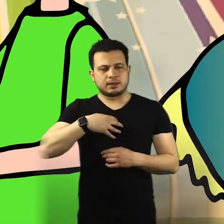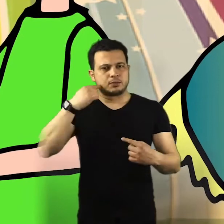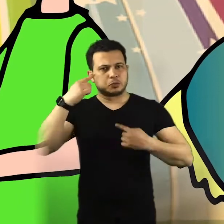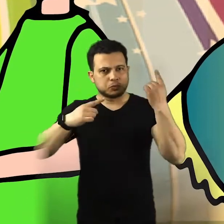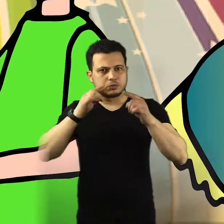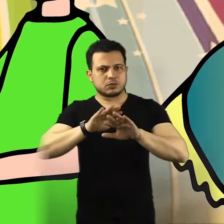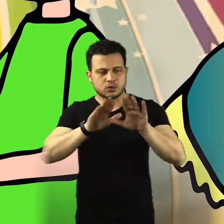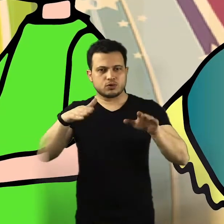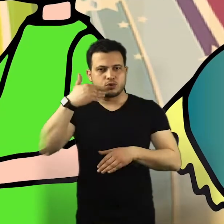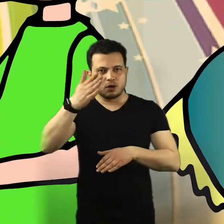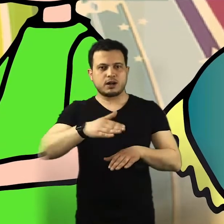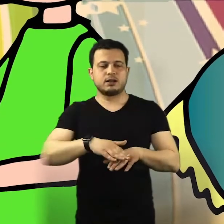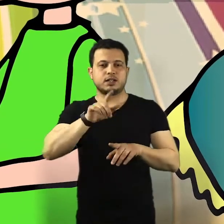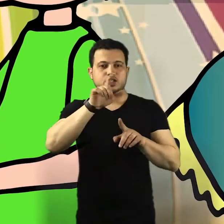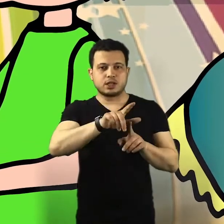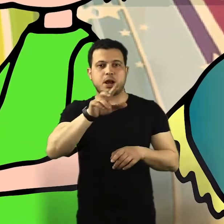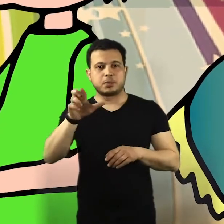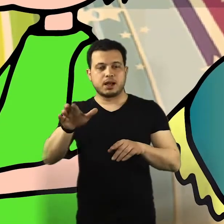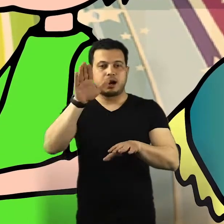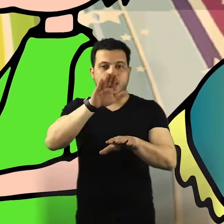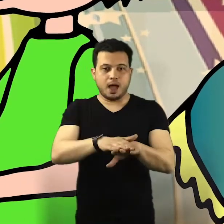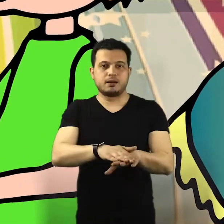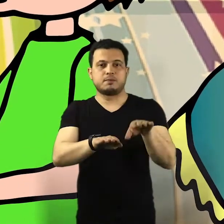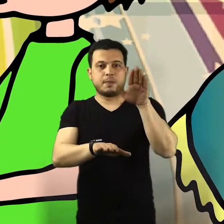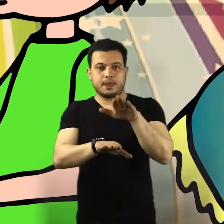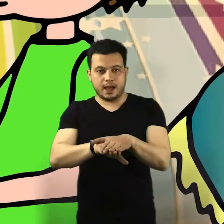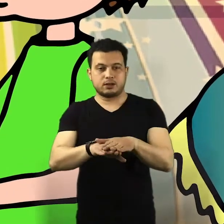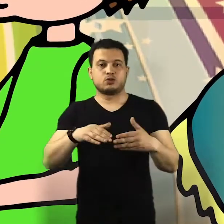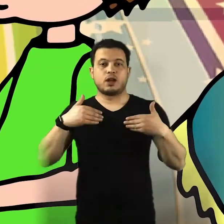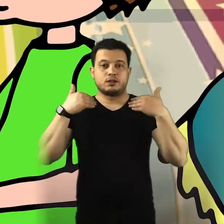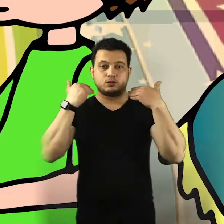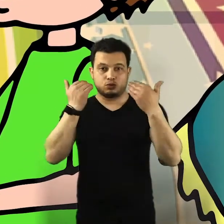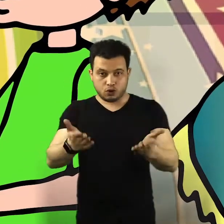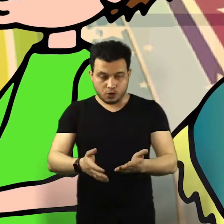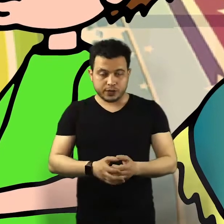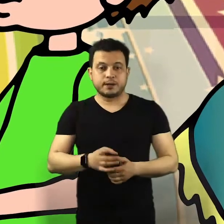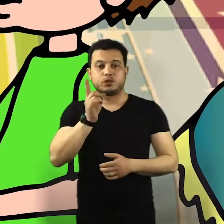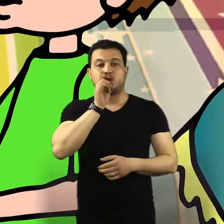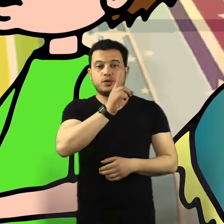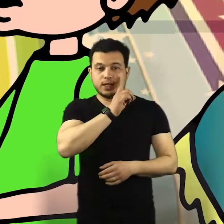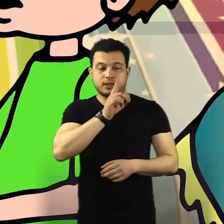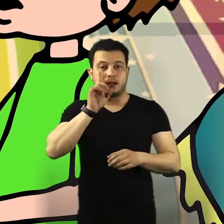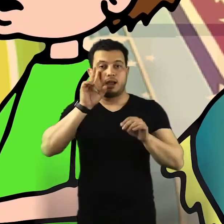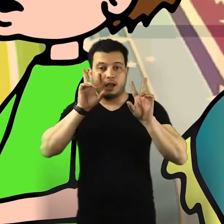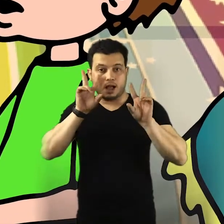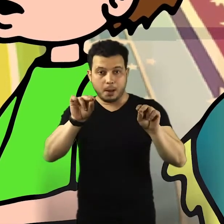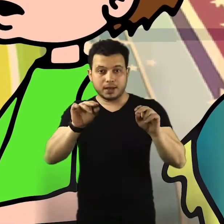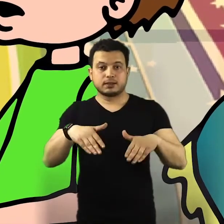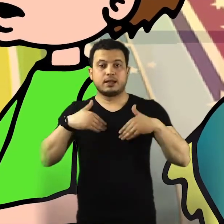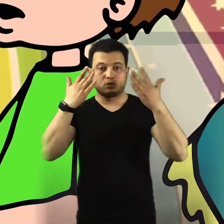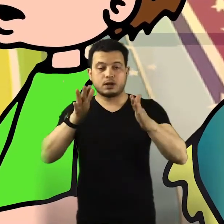çınara uzattı İkisi ellerini birbirlerinin elleri üstüne koyup Gözlerini kapattıktan sonra